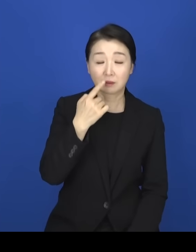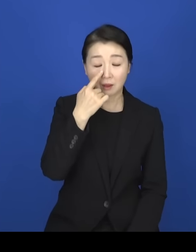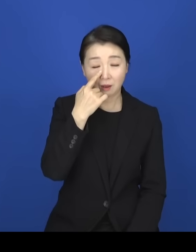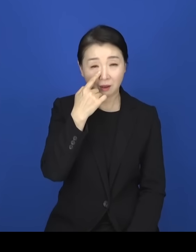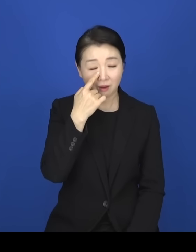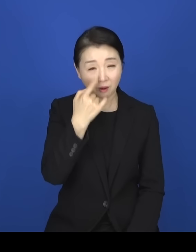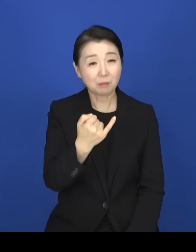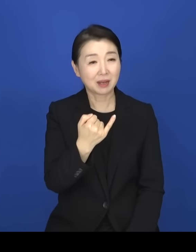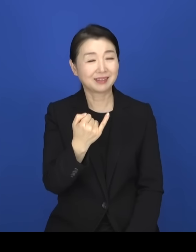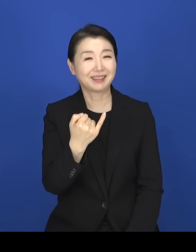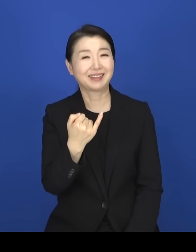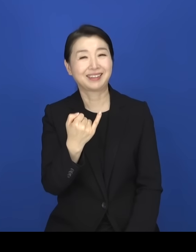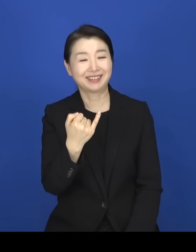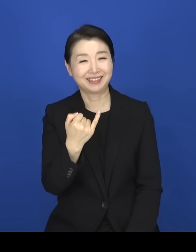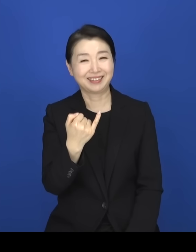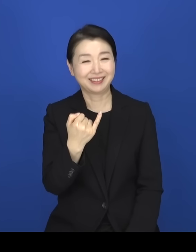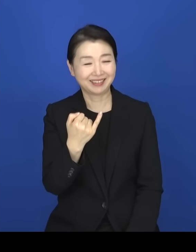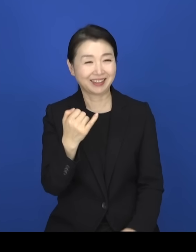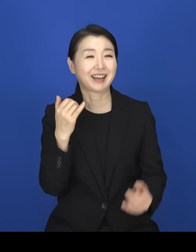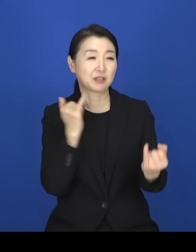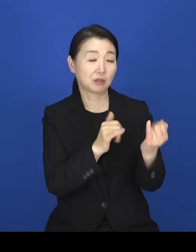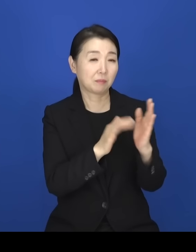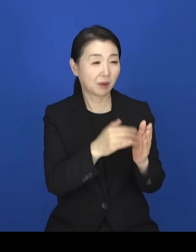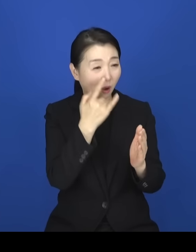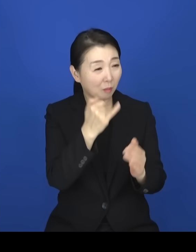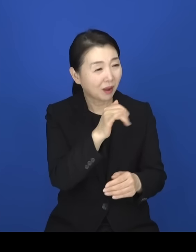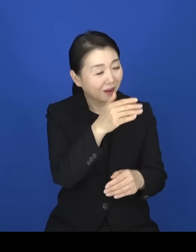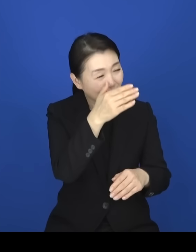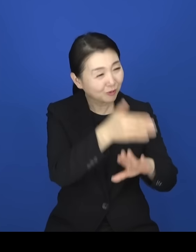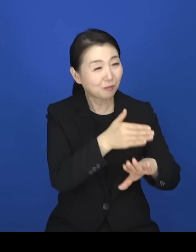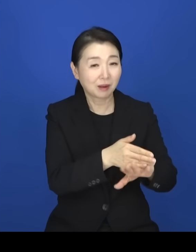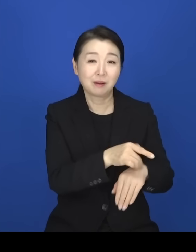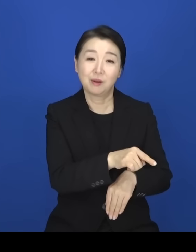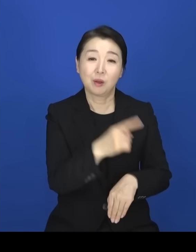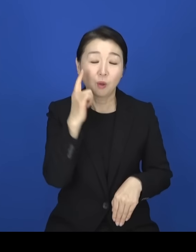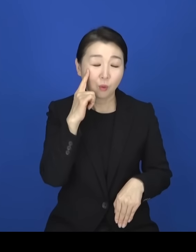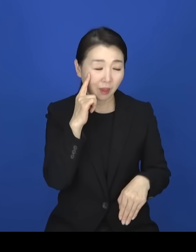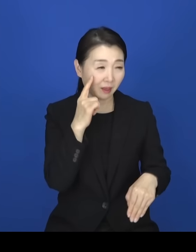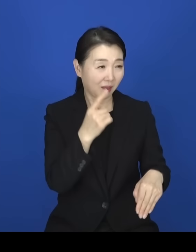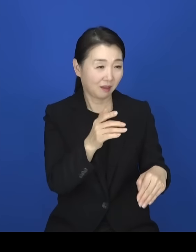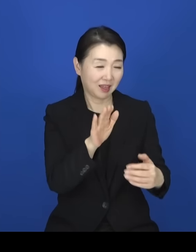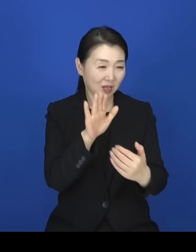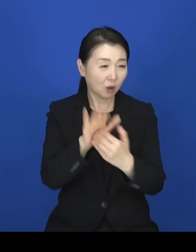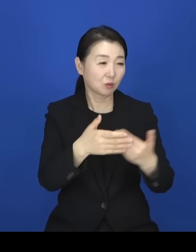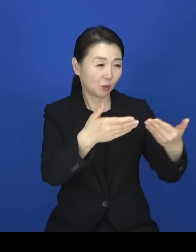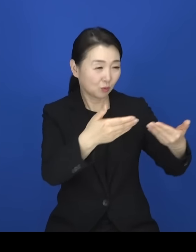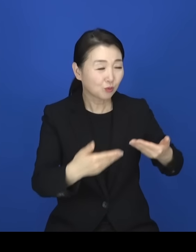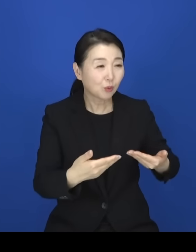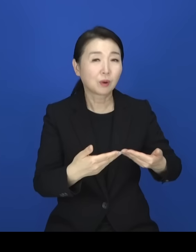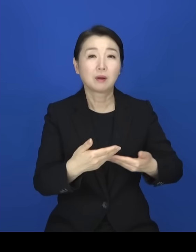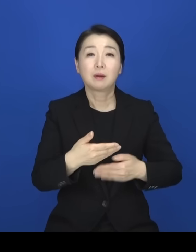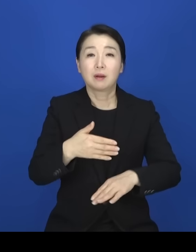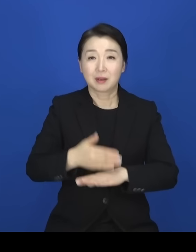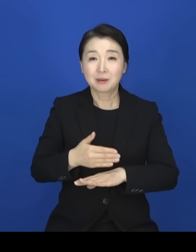했던 것 같아요. 엄마, 음. 진짜 너무 고마워요. 엄마 그때 거절하게 해주셔서 너무 감사하고